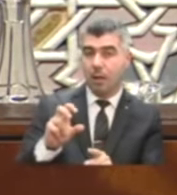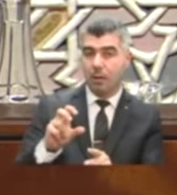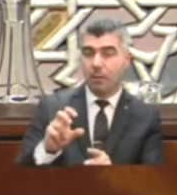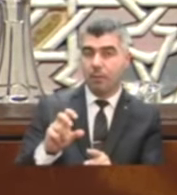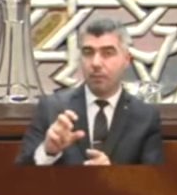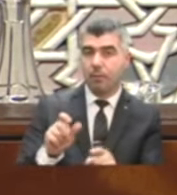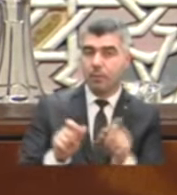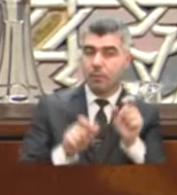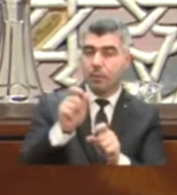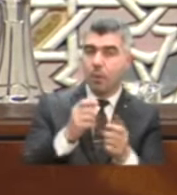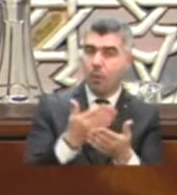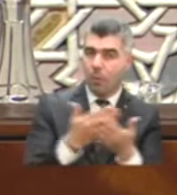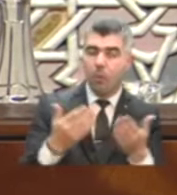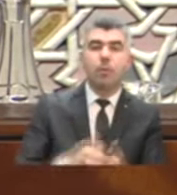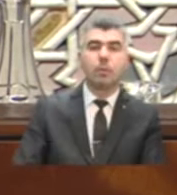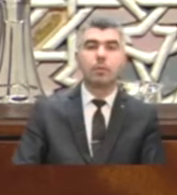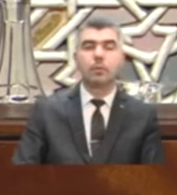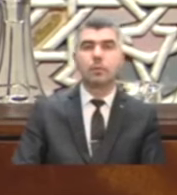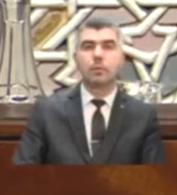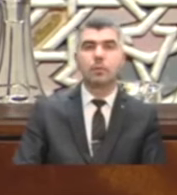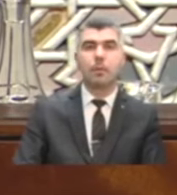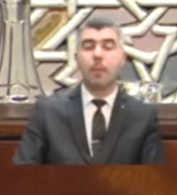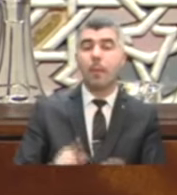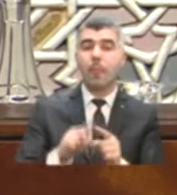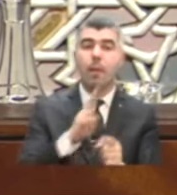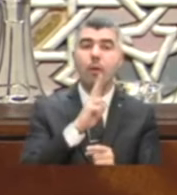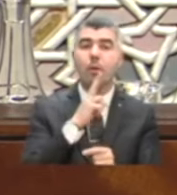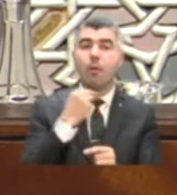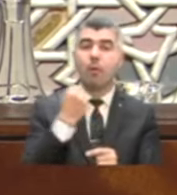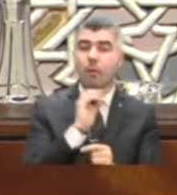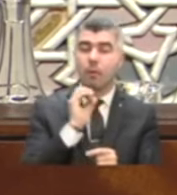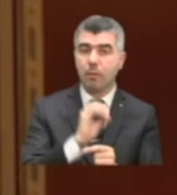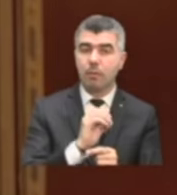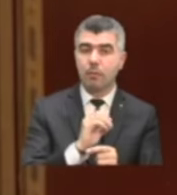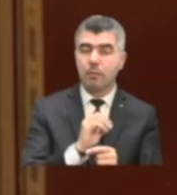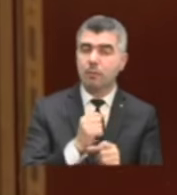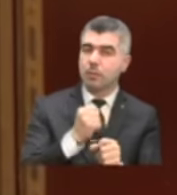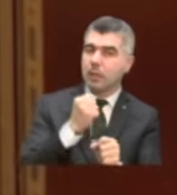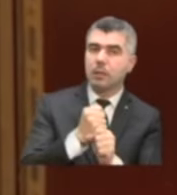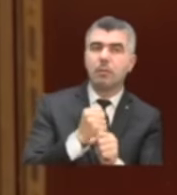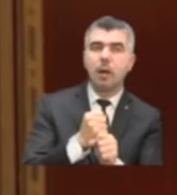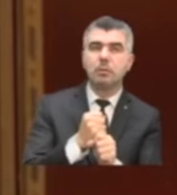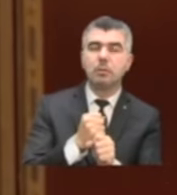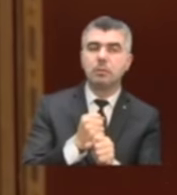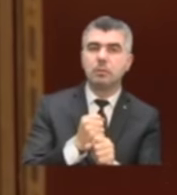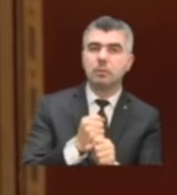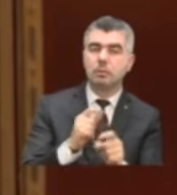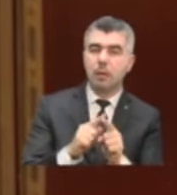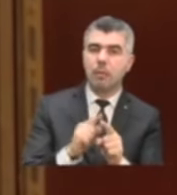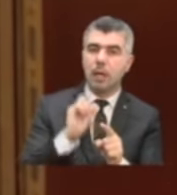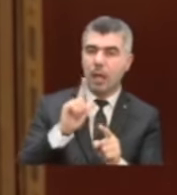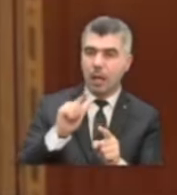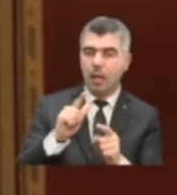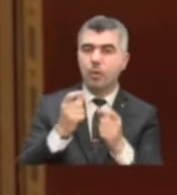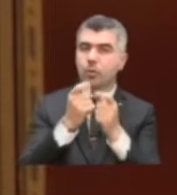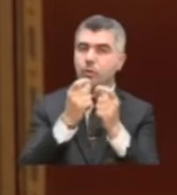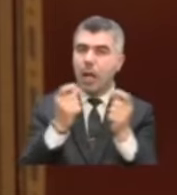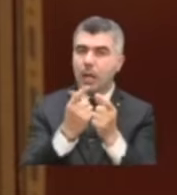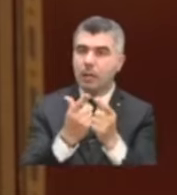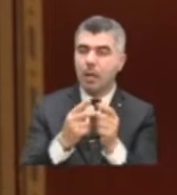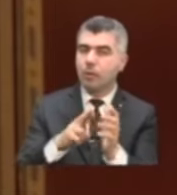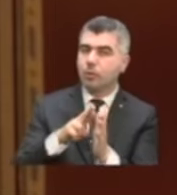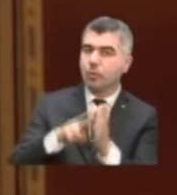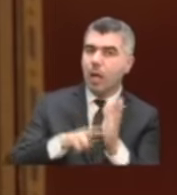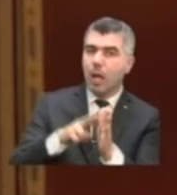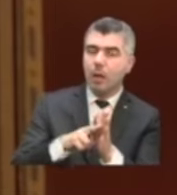السادة النواب والنائبات ان منذ ما جاءت الحكومه الا اجتهدت باش يبقاو لا المقاولات الوطنيه